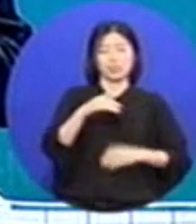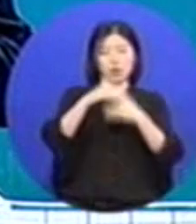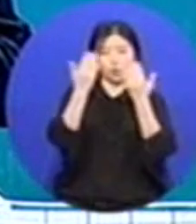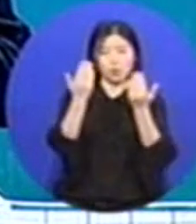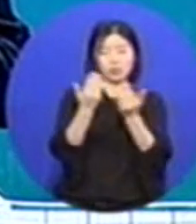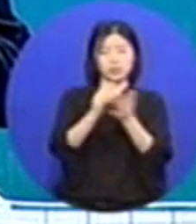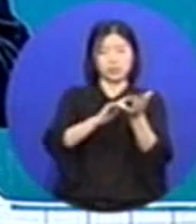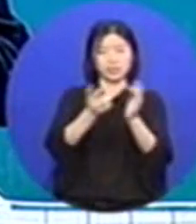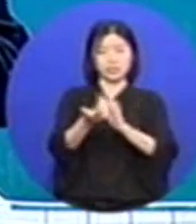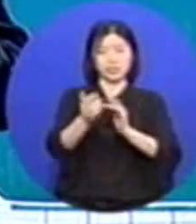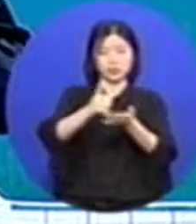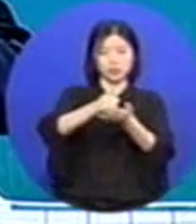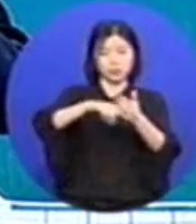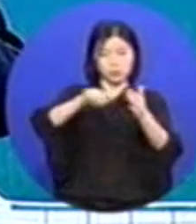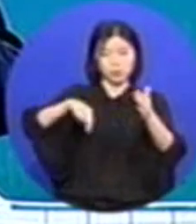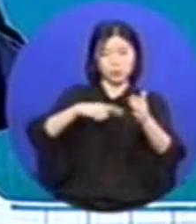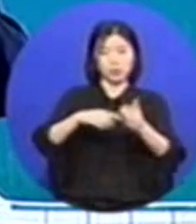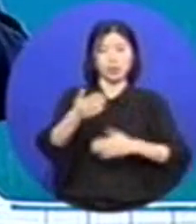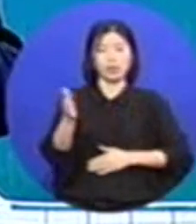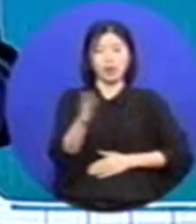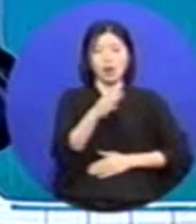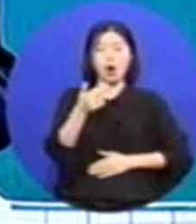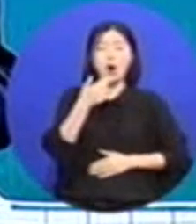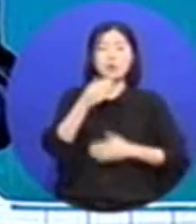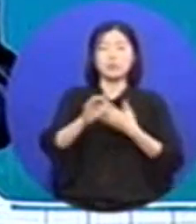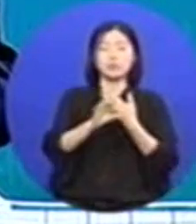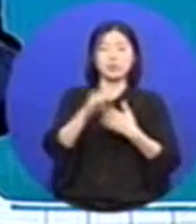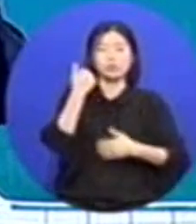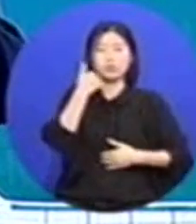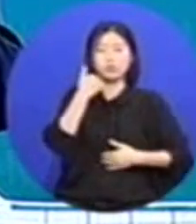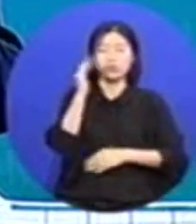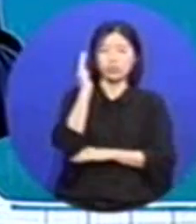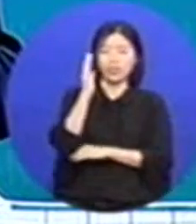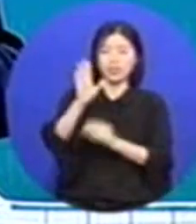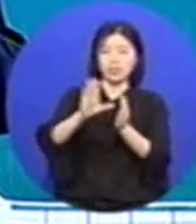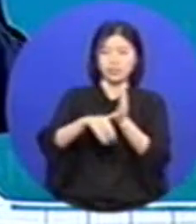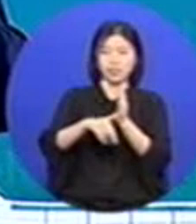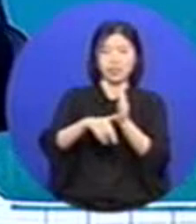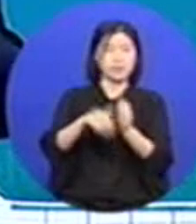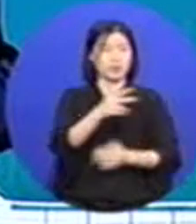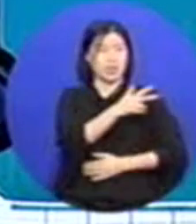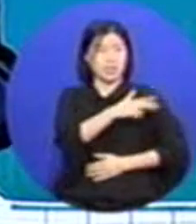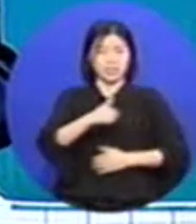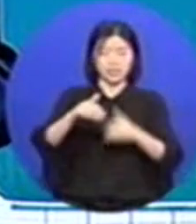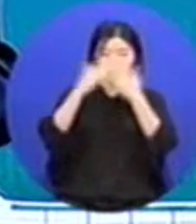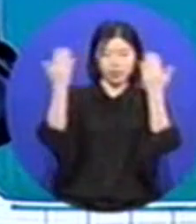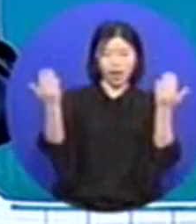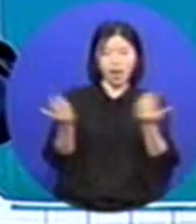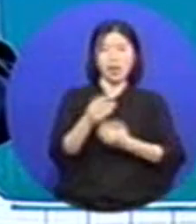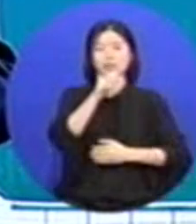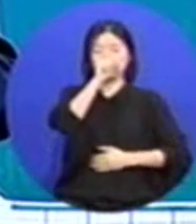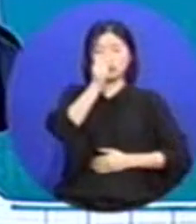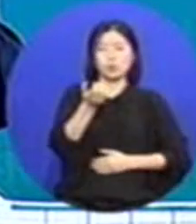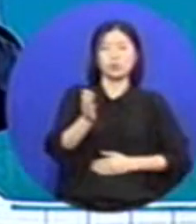있지 않으면 그러면 누구에게 뭐 이야기할 때도 집사님 다 좋은데